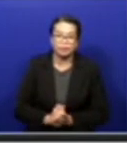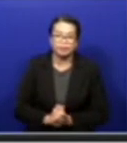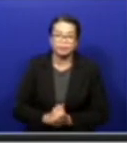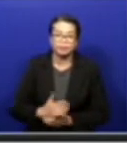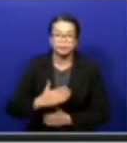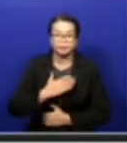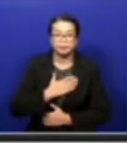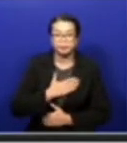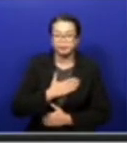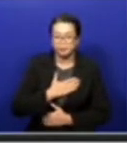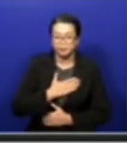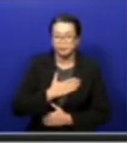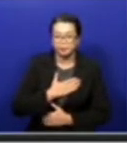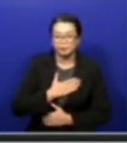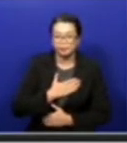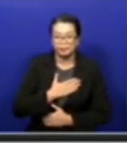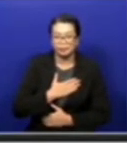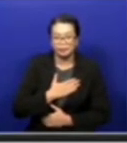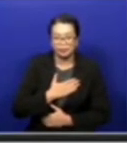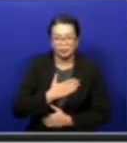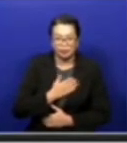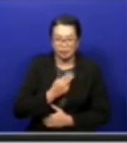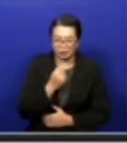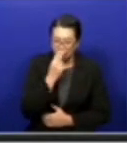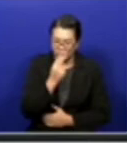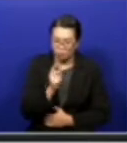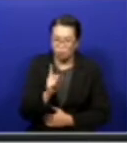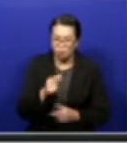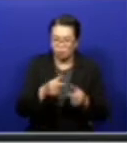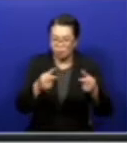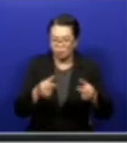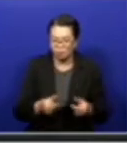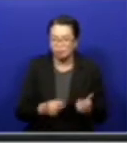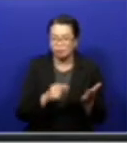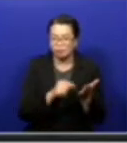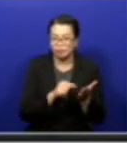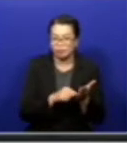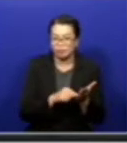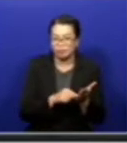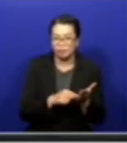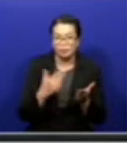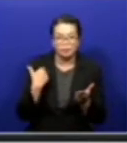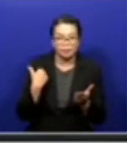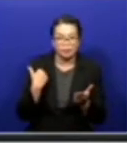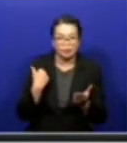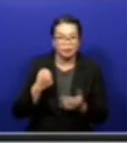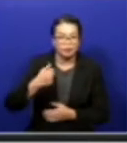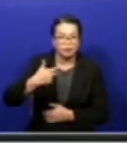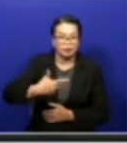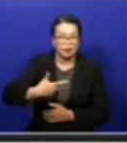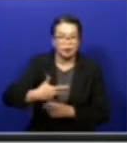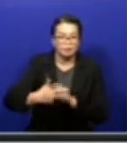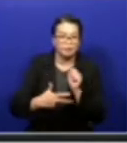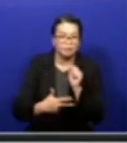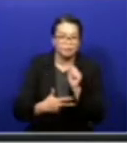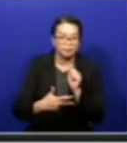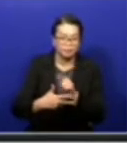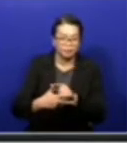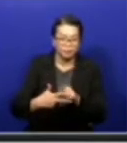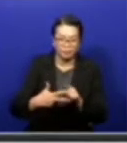เห็นกับผลการศึกษานี้อยู่3เรื่องเรื่องที่